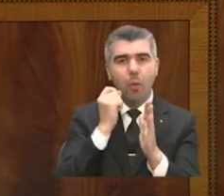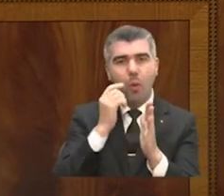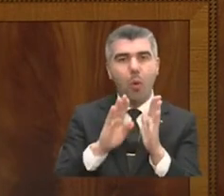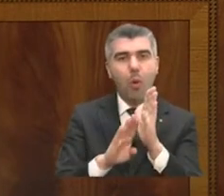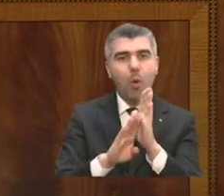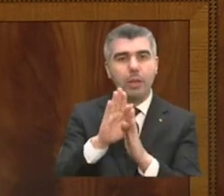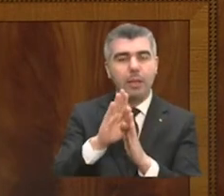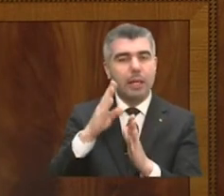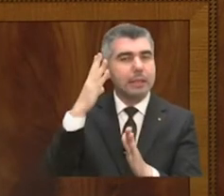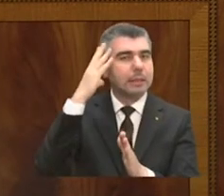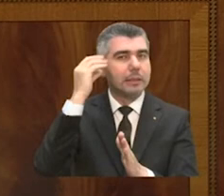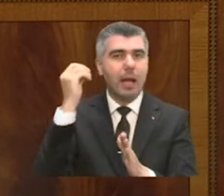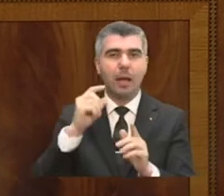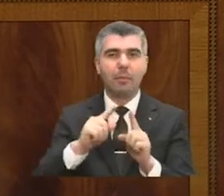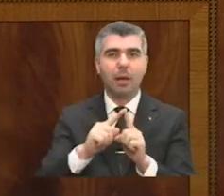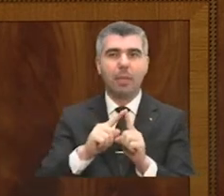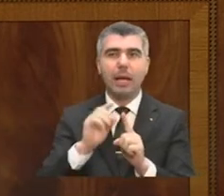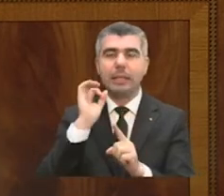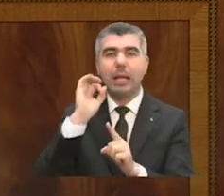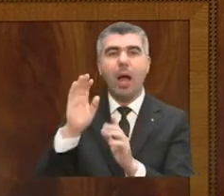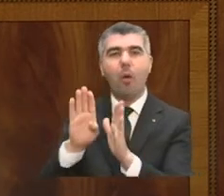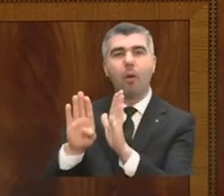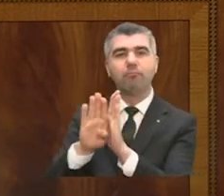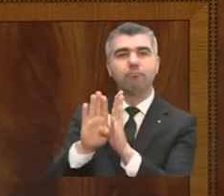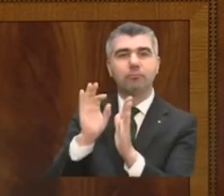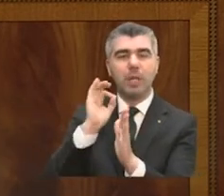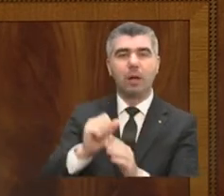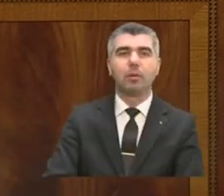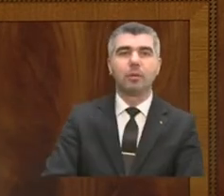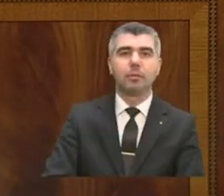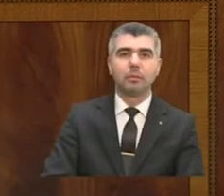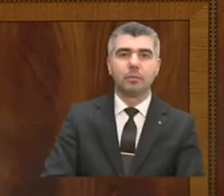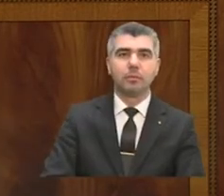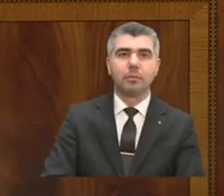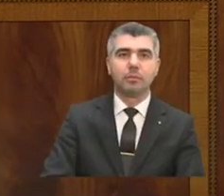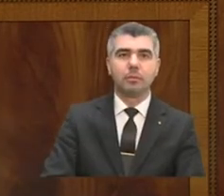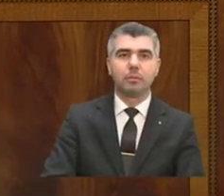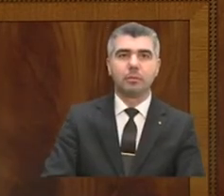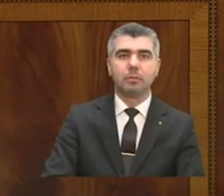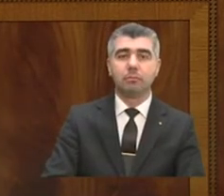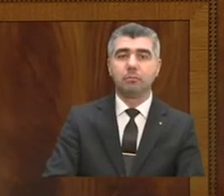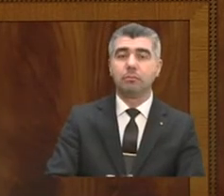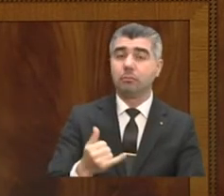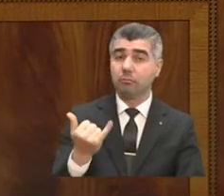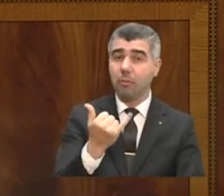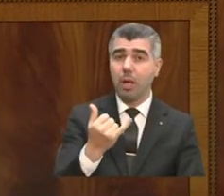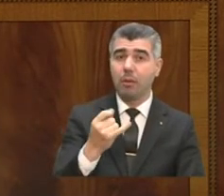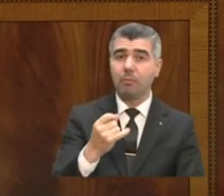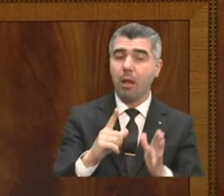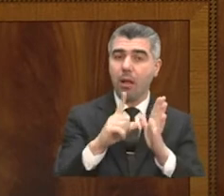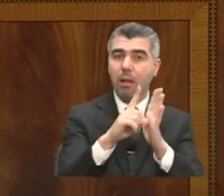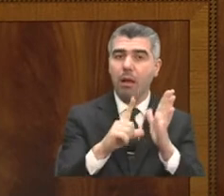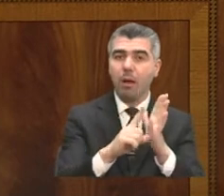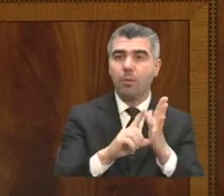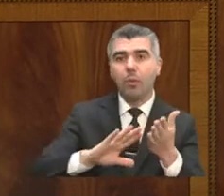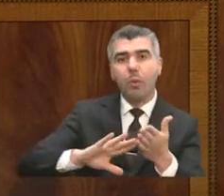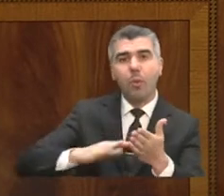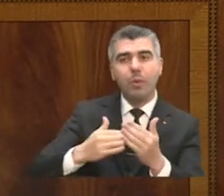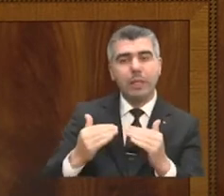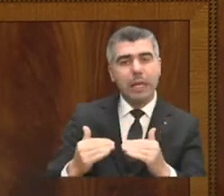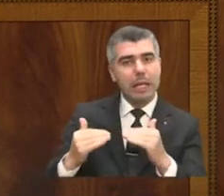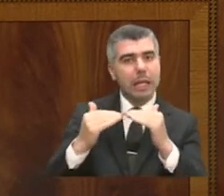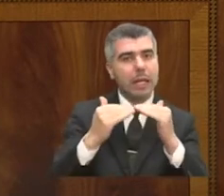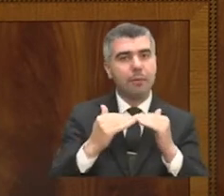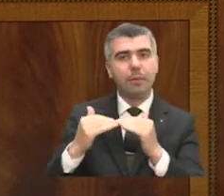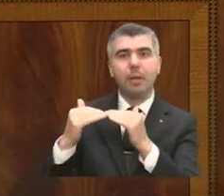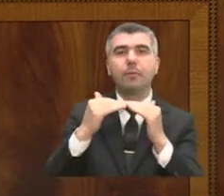image différente et fallacieuse sur les droits et les libertés, mais ils ont oublié les